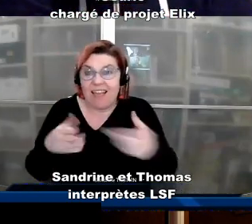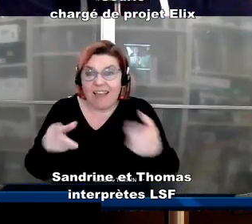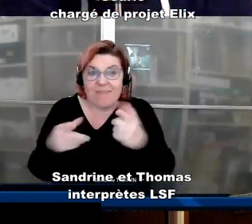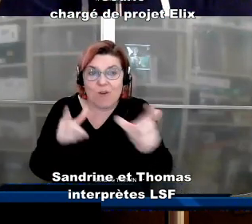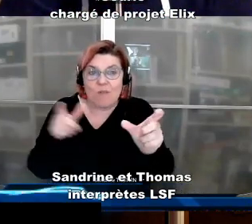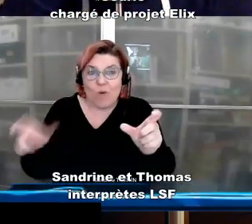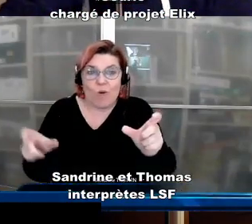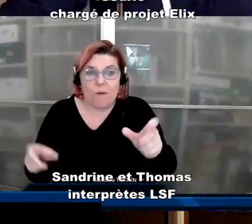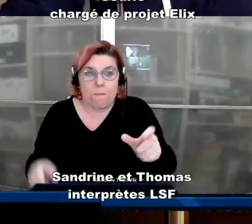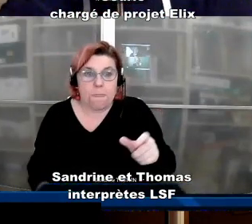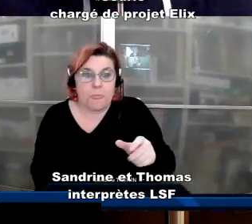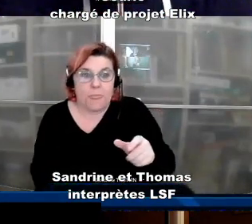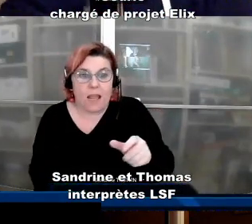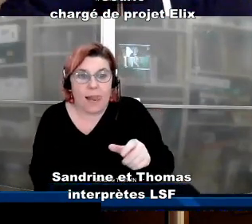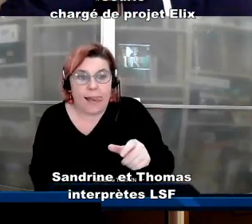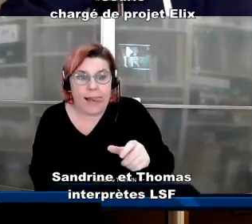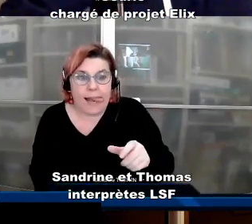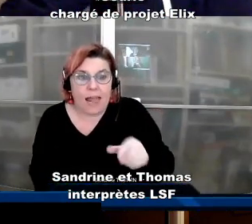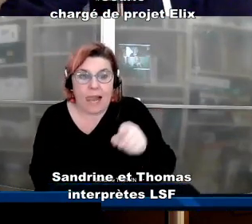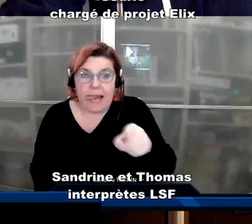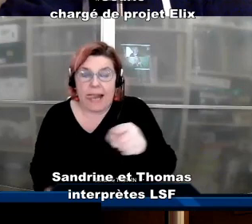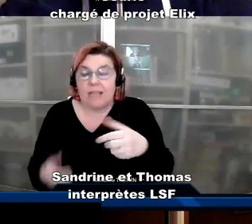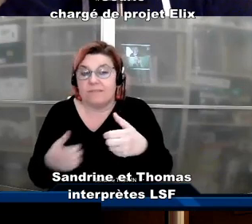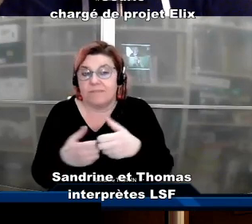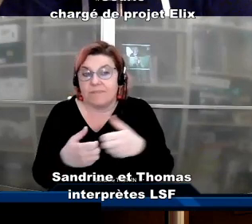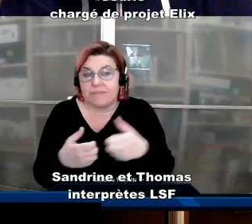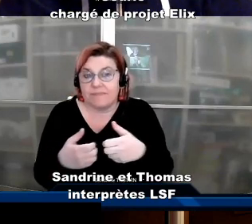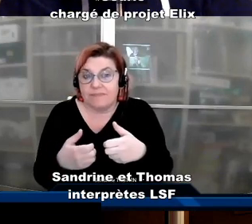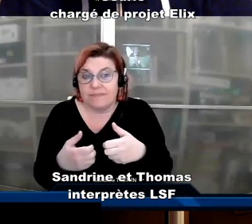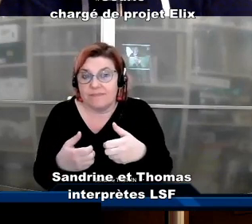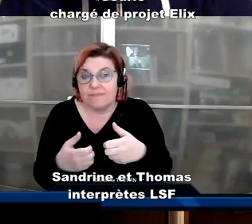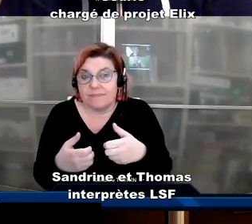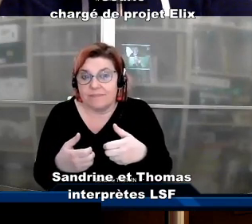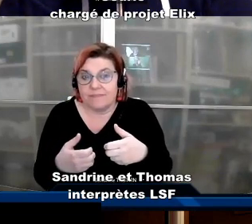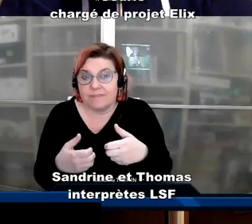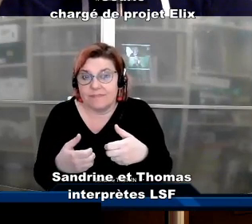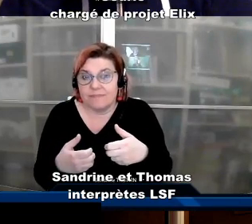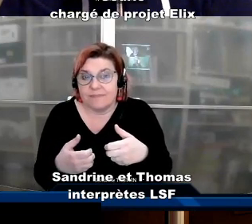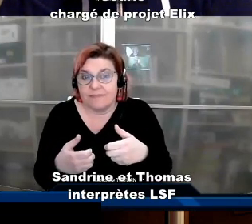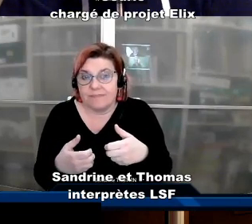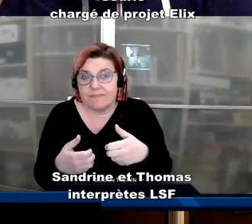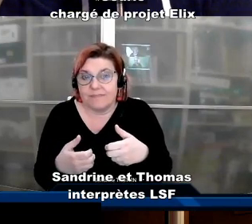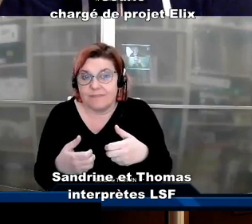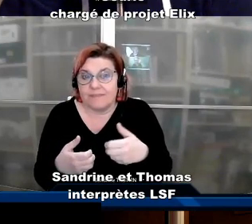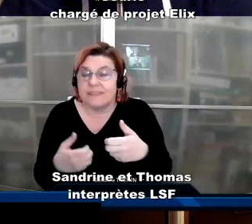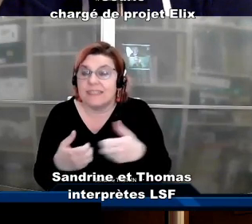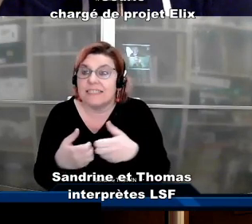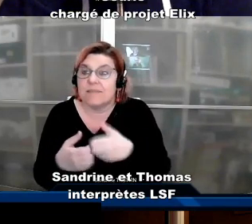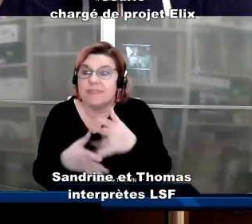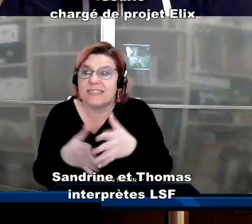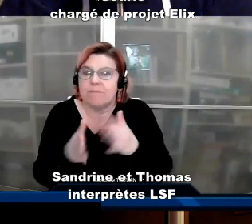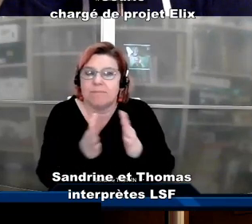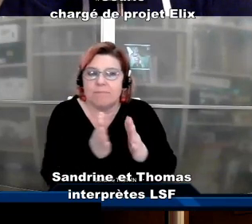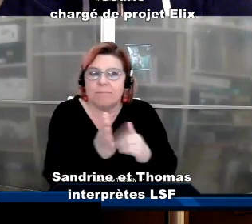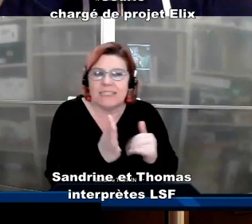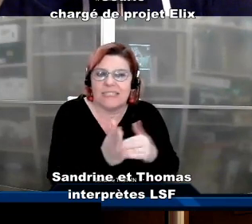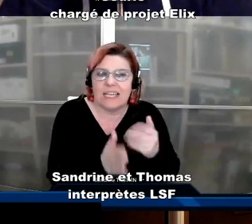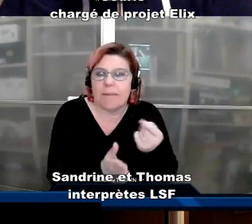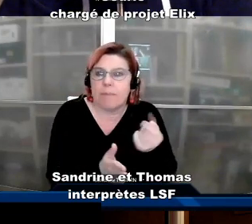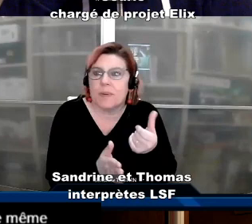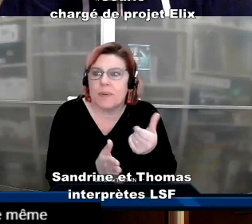ça, alors qu'à Marseille, c'est comme ça, un peu comme ça dans le sud.